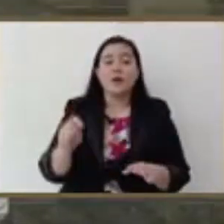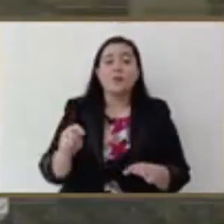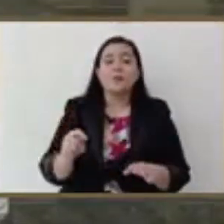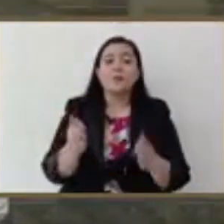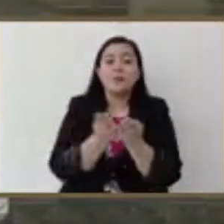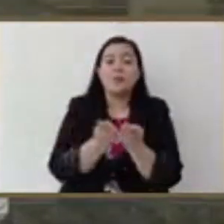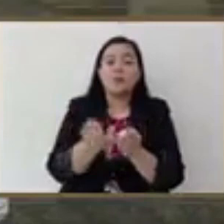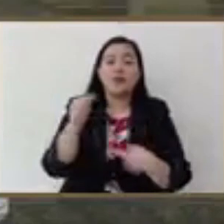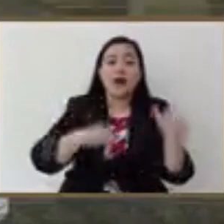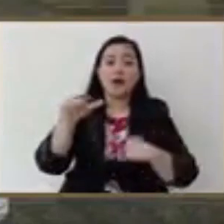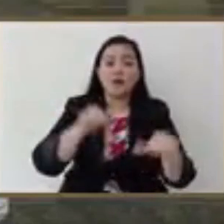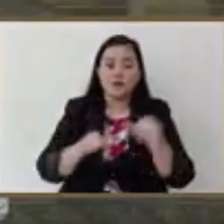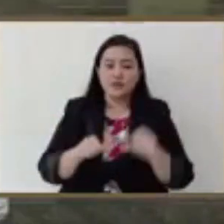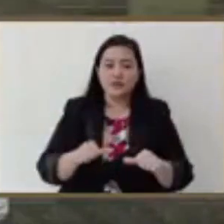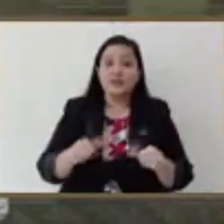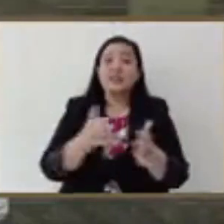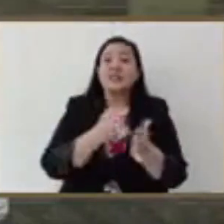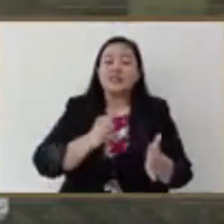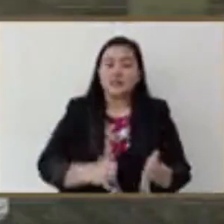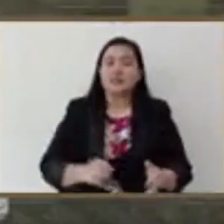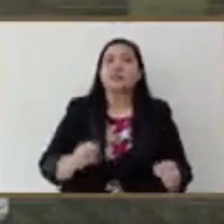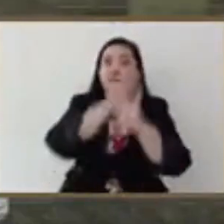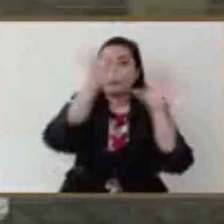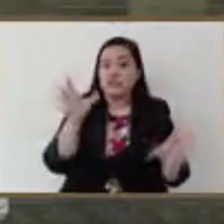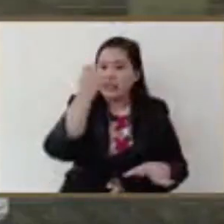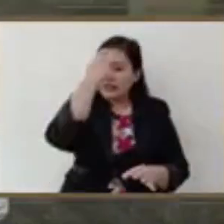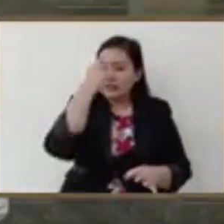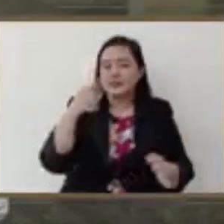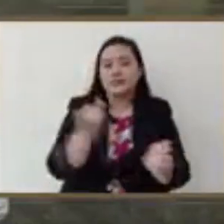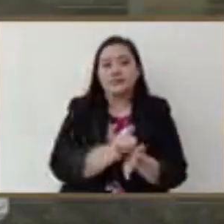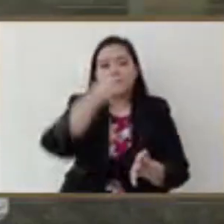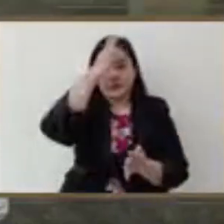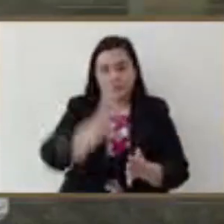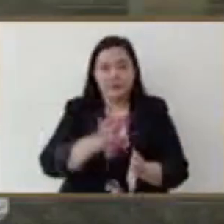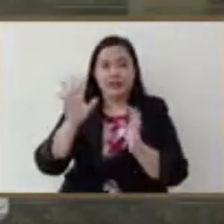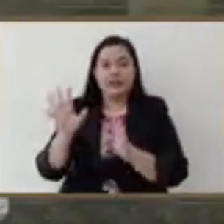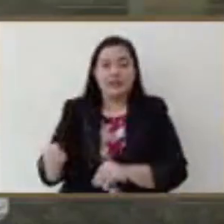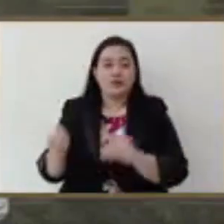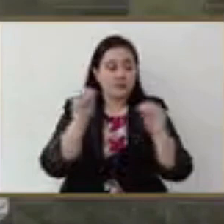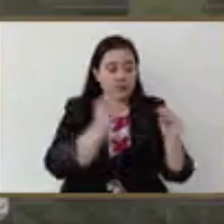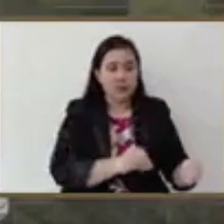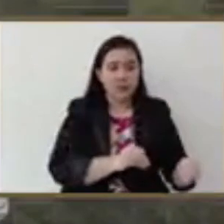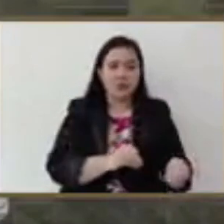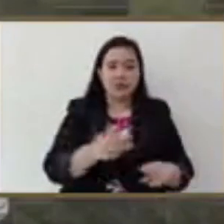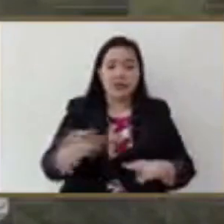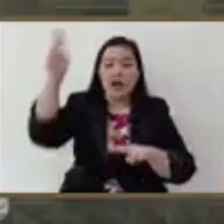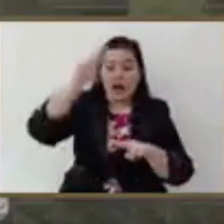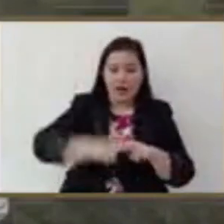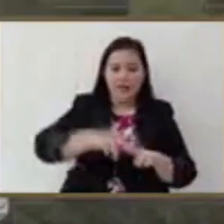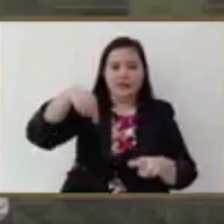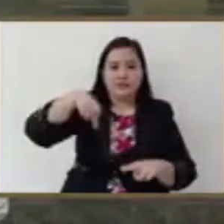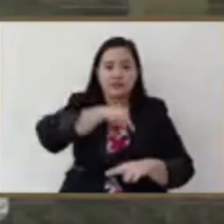ng Panginoon sa kanyang iglesia. You see, hindi ka idadagdag ng Panginoon sa iglesia kung walang layunin ang Diyos sa buhay